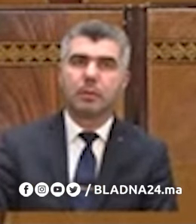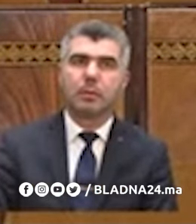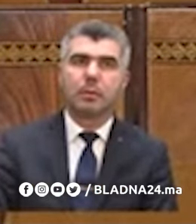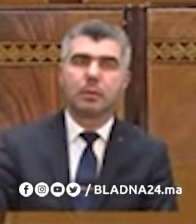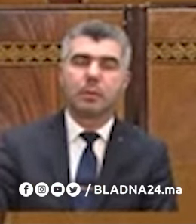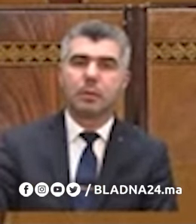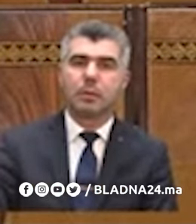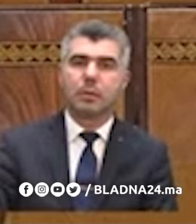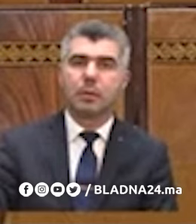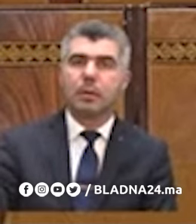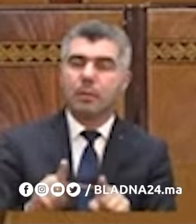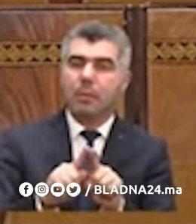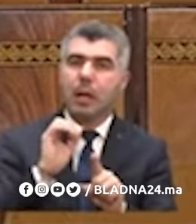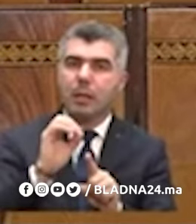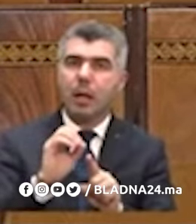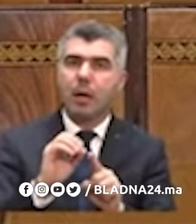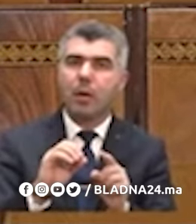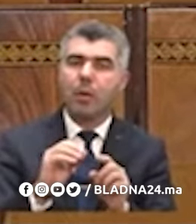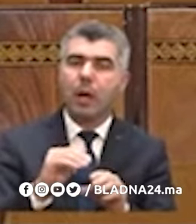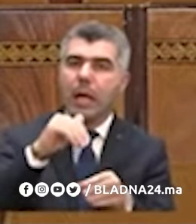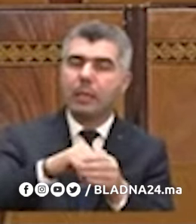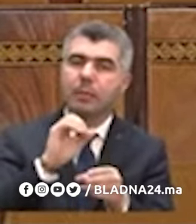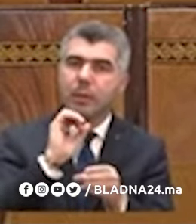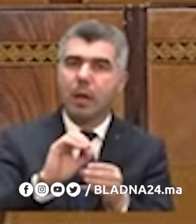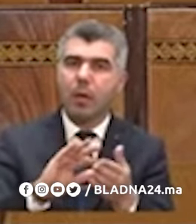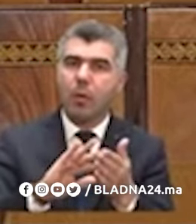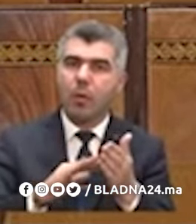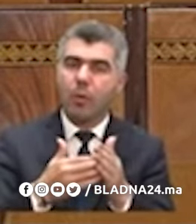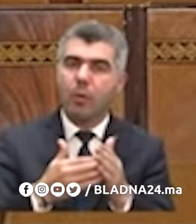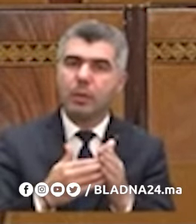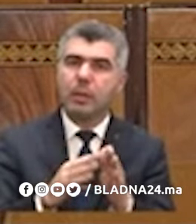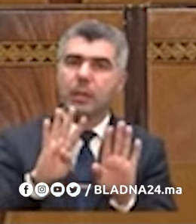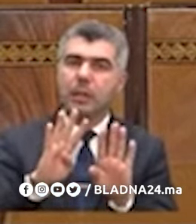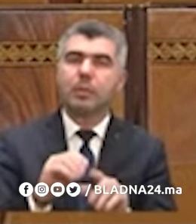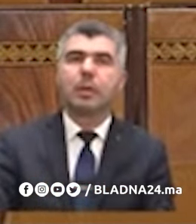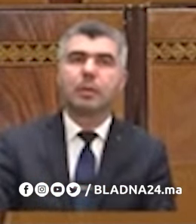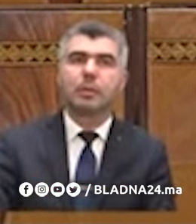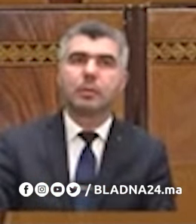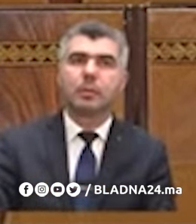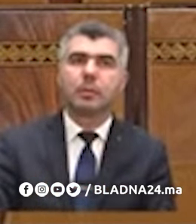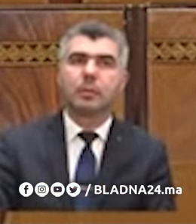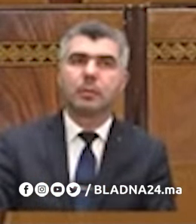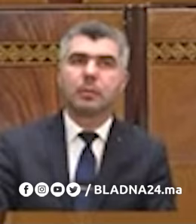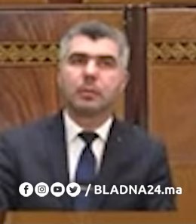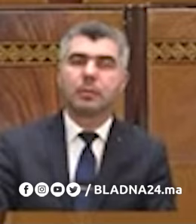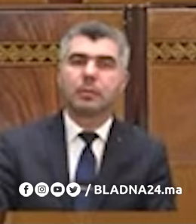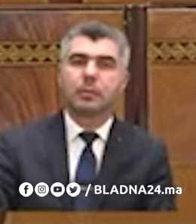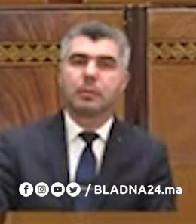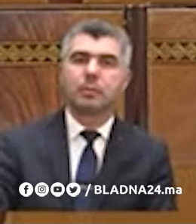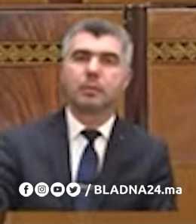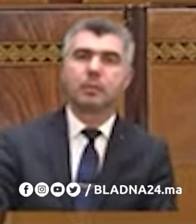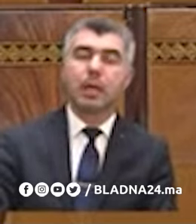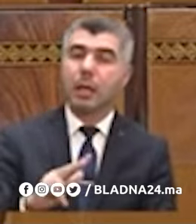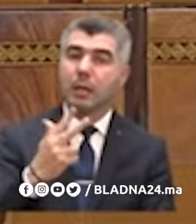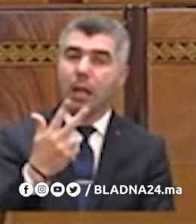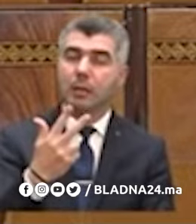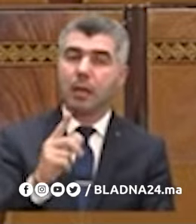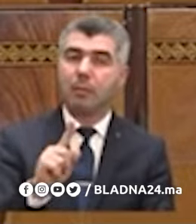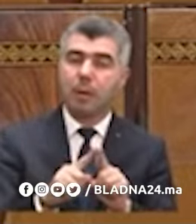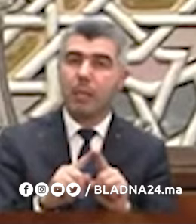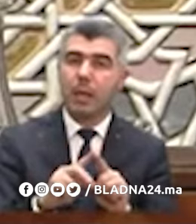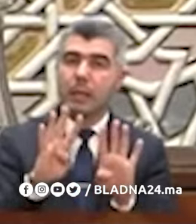حنا كاعضاء ديال الحزب ديال جبهه القوى الديمقراطيه. والفريق اللي فيه 13 هو ياخذ 8 دقائق، اللي فيه 3 ياخذ 8 دقائق، واللي فيه